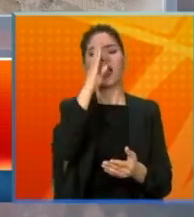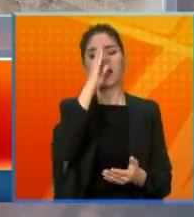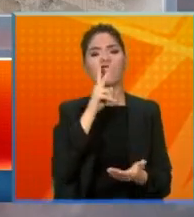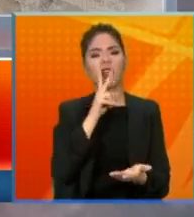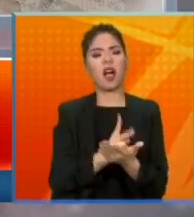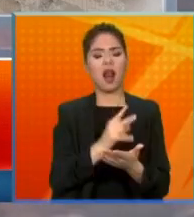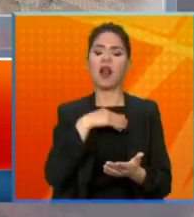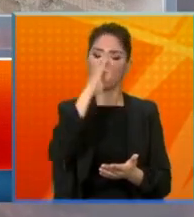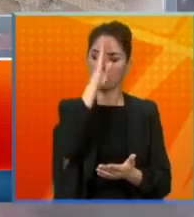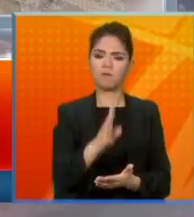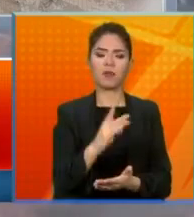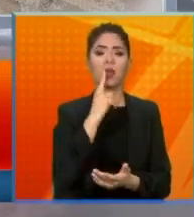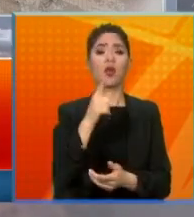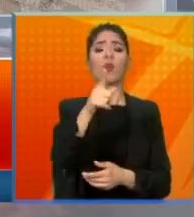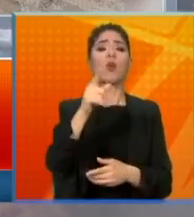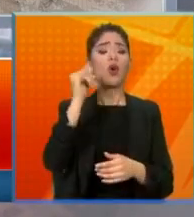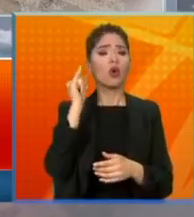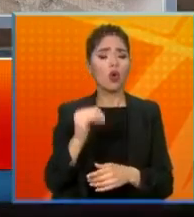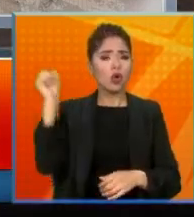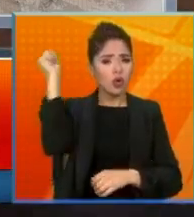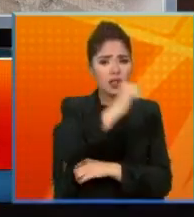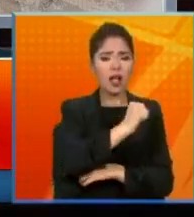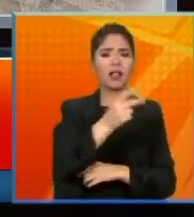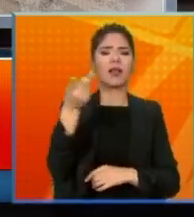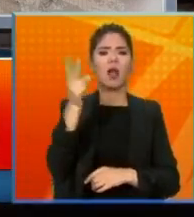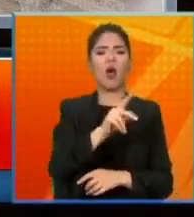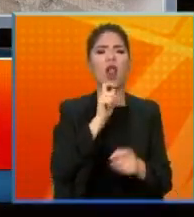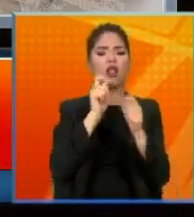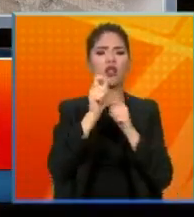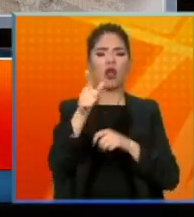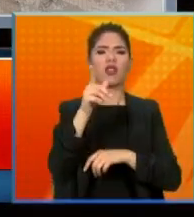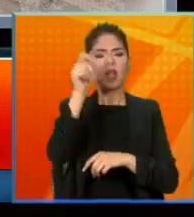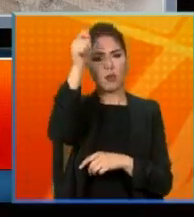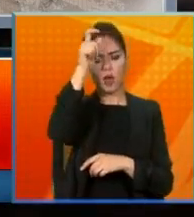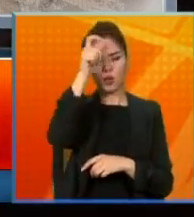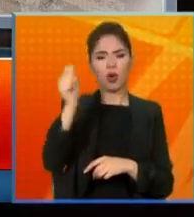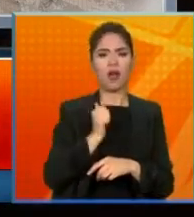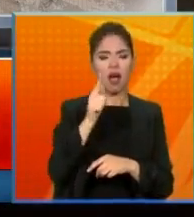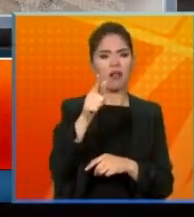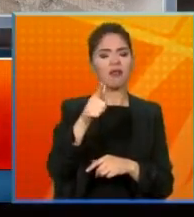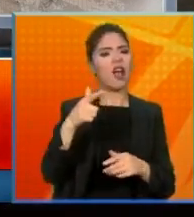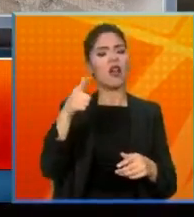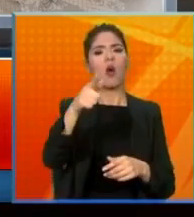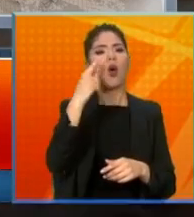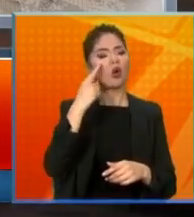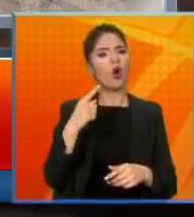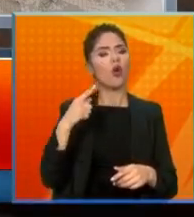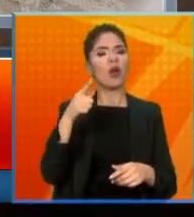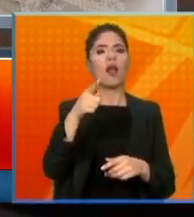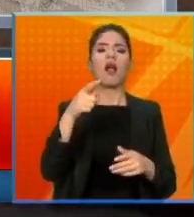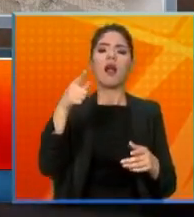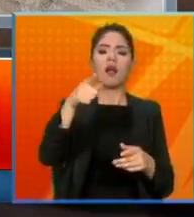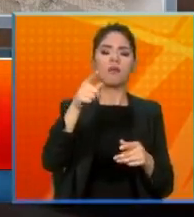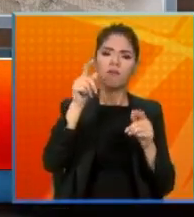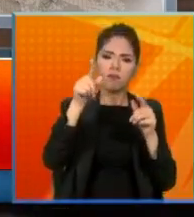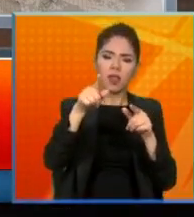Silahlı Kuvvetleri rejimin alçak saldırılarında şehit düşen sözleşmeler Mecit Demir'in intikamını aldı. Milli Savunma Bakanlığı